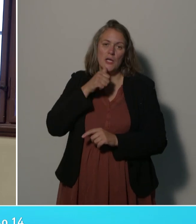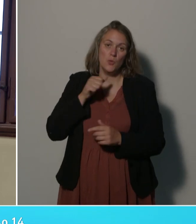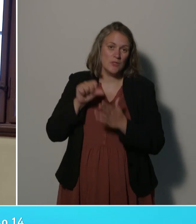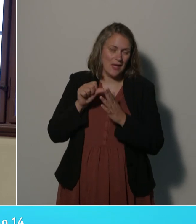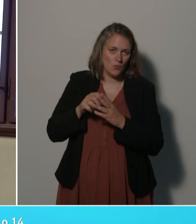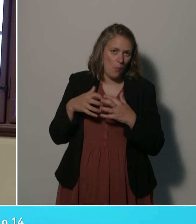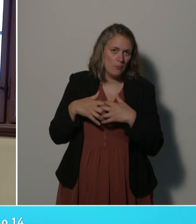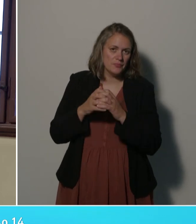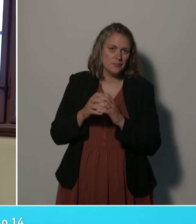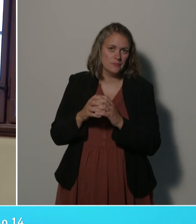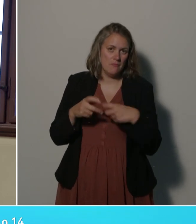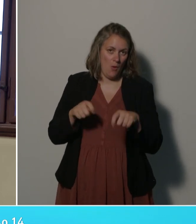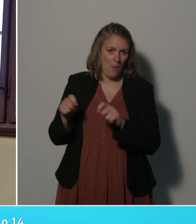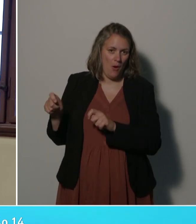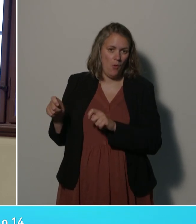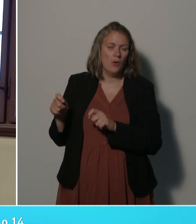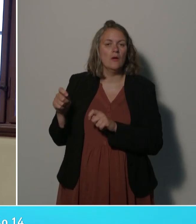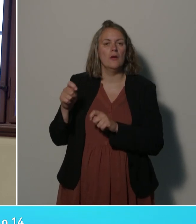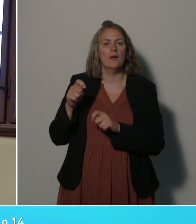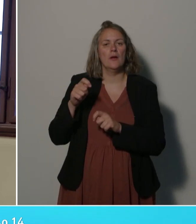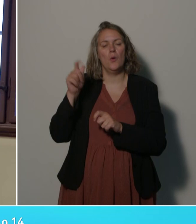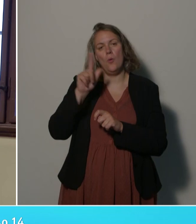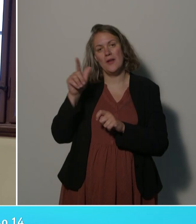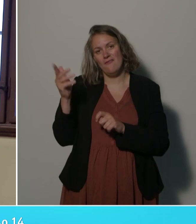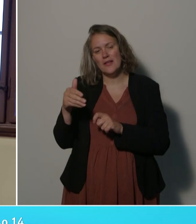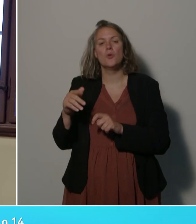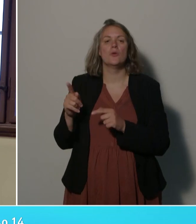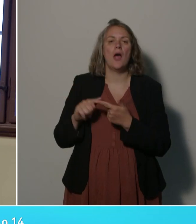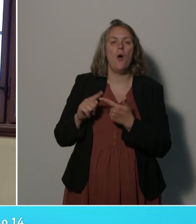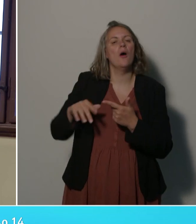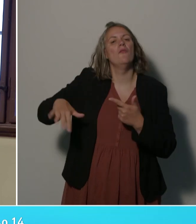West, als auch die neue Sportschwimmhalle zu errichten.